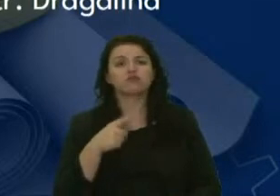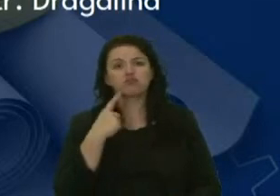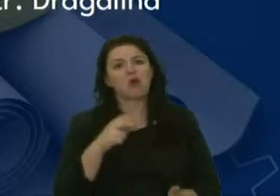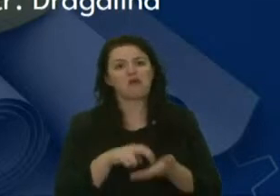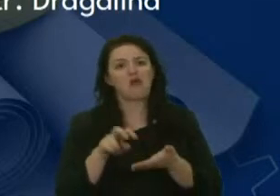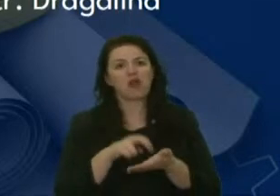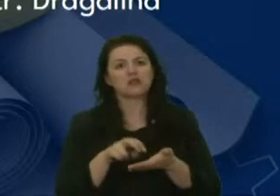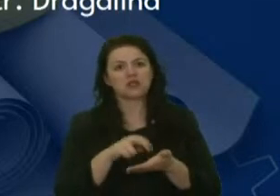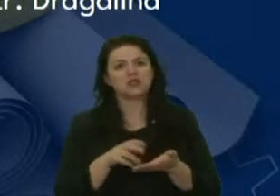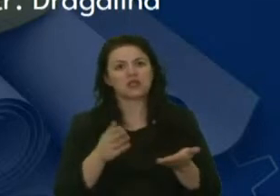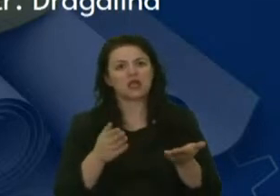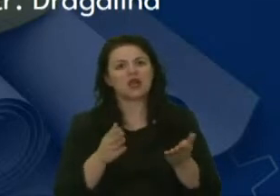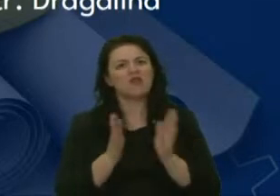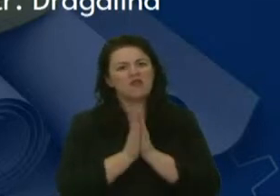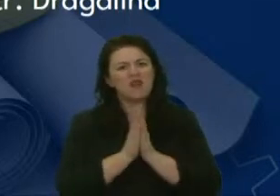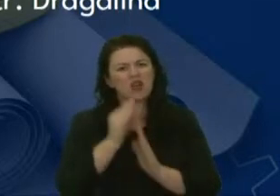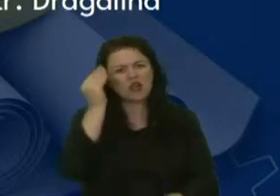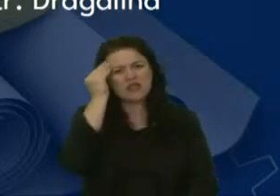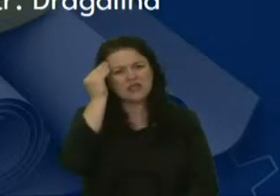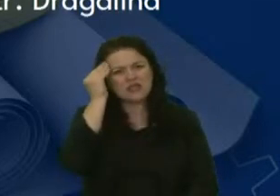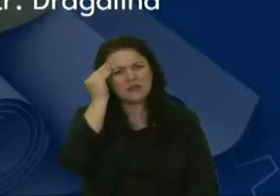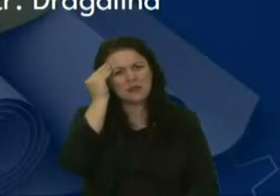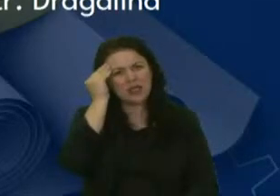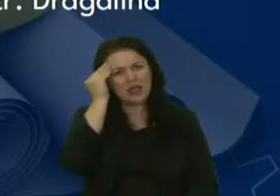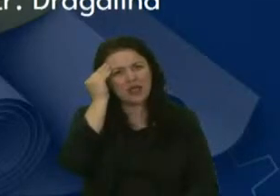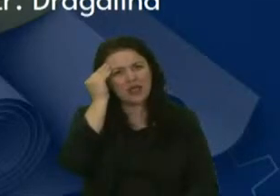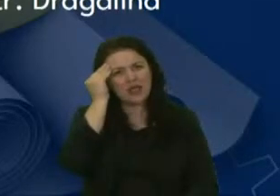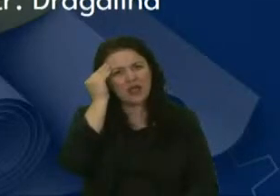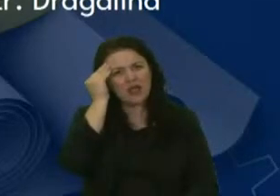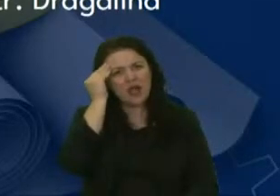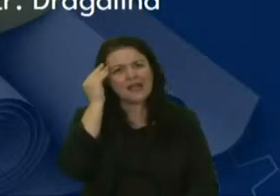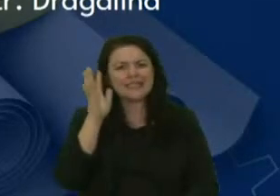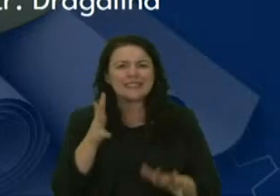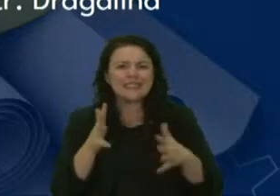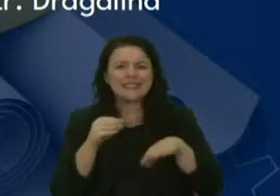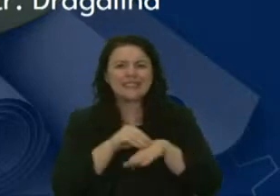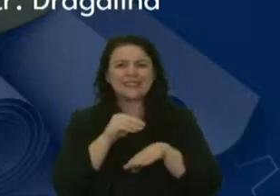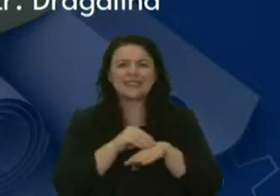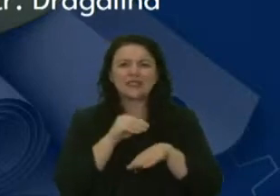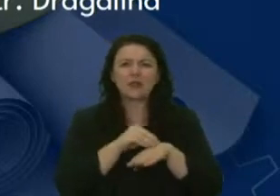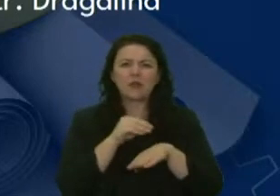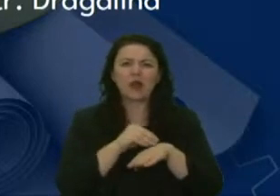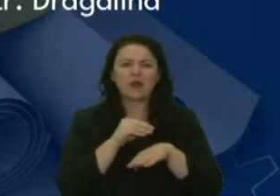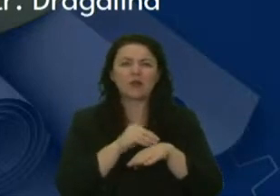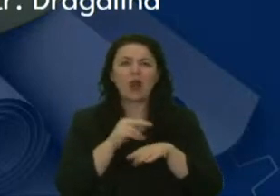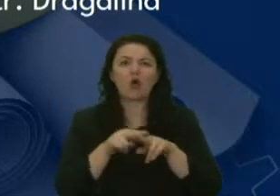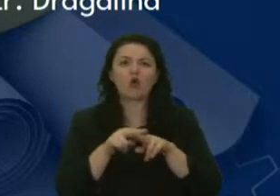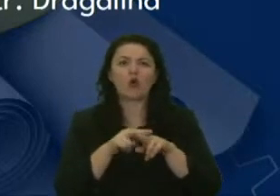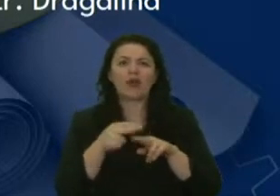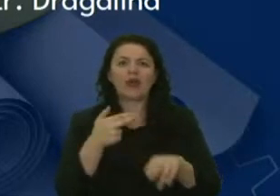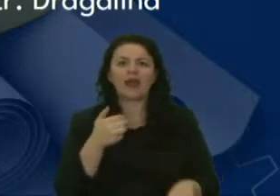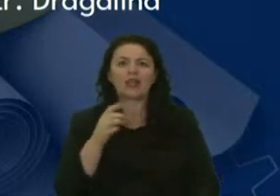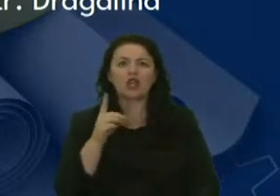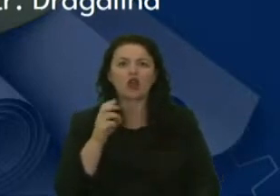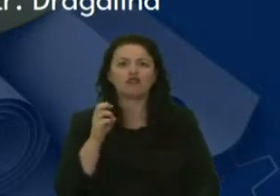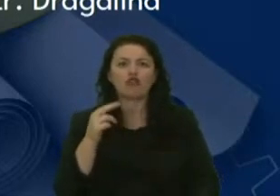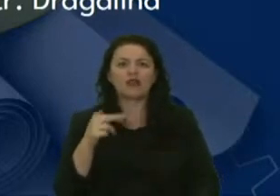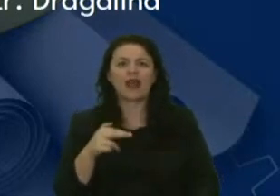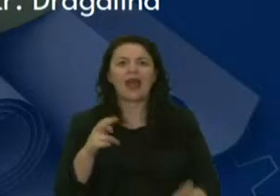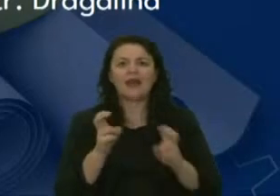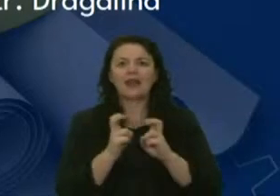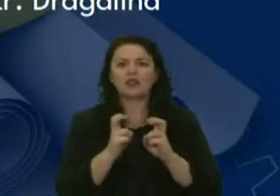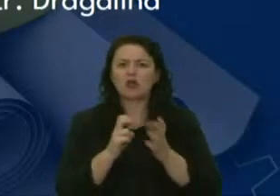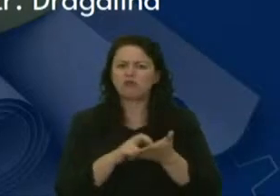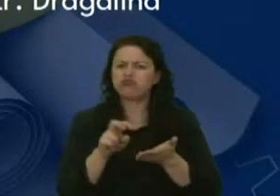folosită rețineți acest lucru pentru că intuiesc modul în care hidrogenul va deveni o energie extrem de